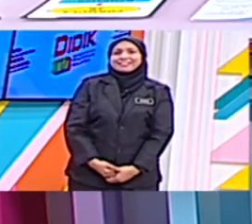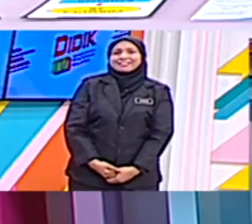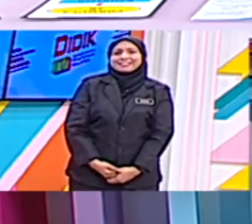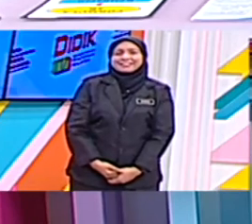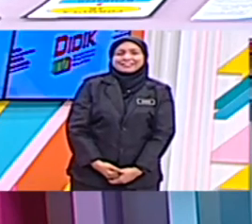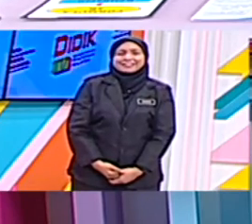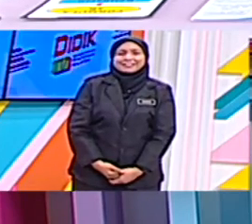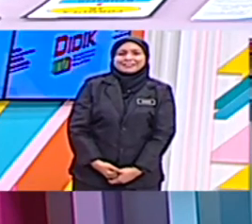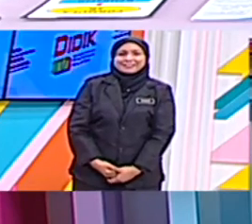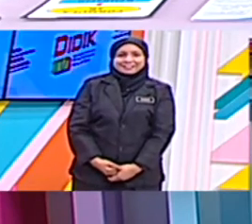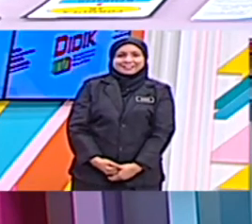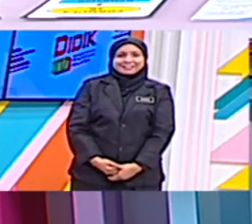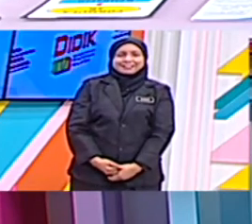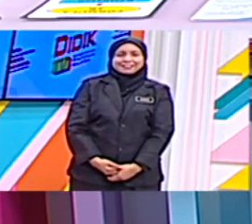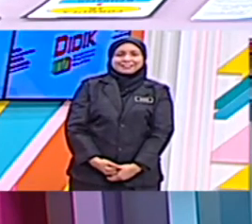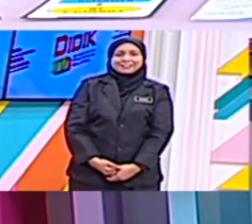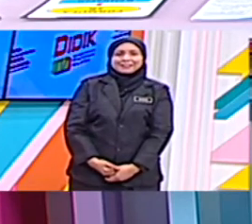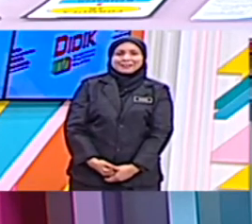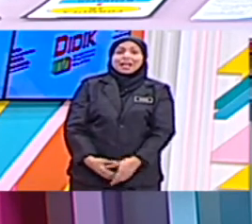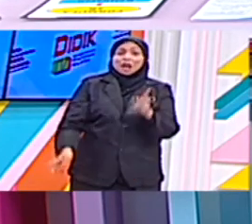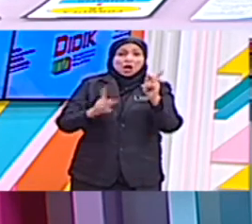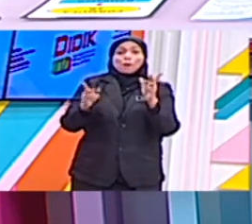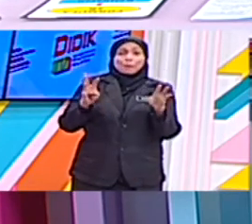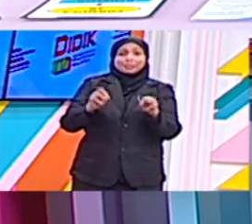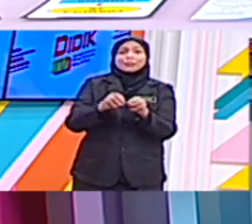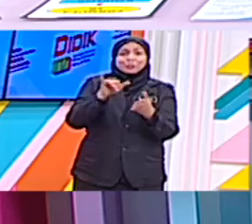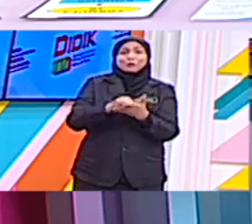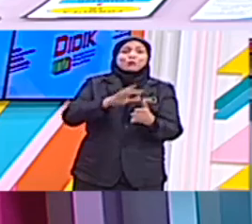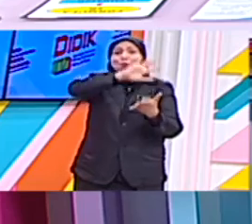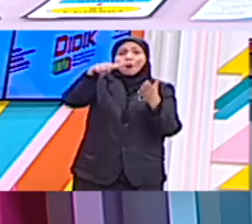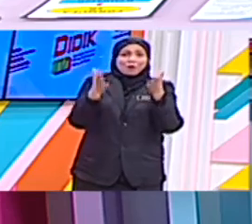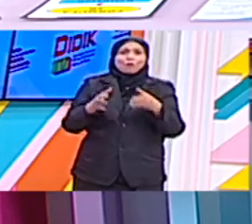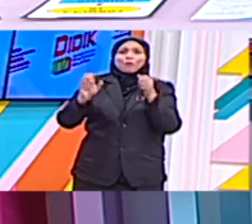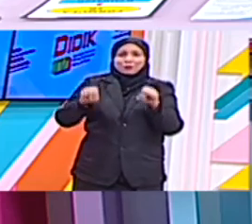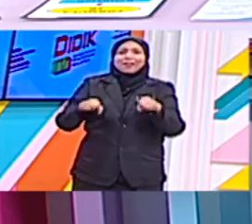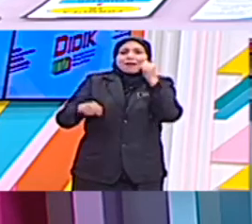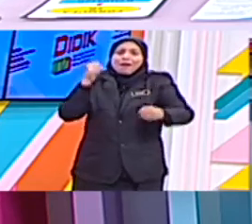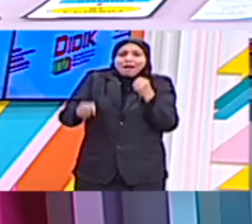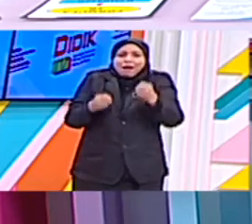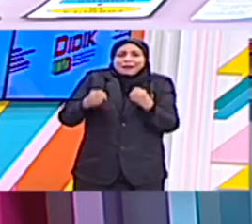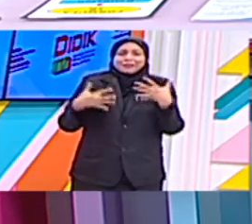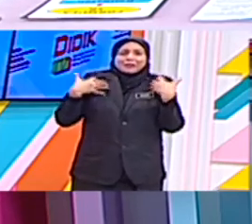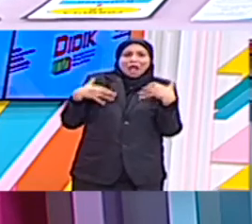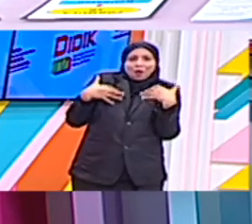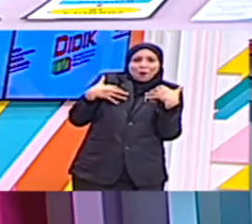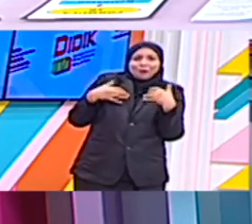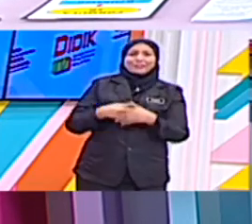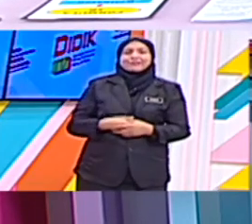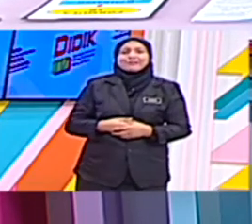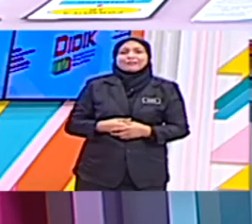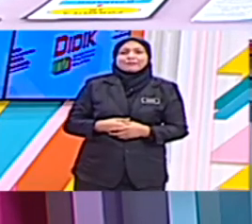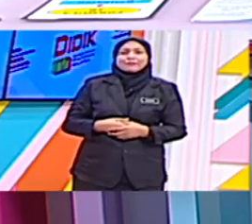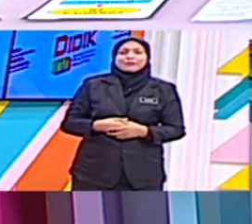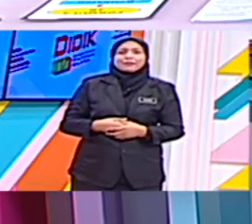Tak boleh. Bagus, bagus. Tak boleh. Kalau macam tu semua orang boleh lari. Okey, yang ni. Takutlah. Okey. Okey, yang